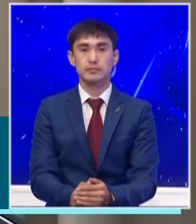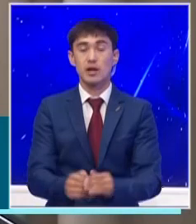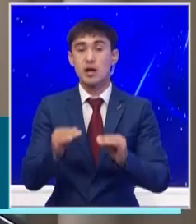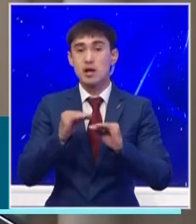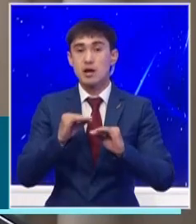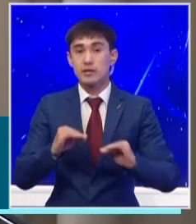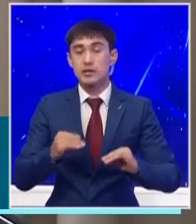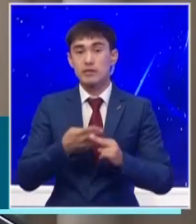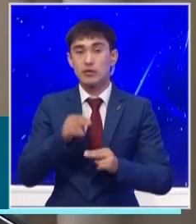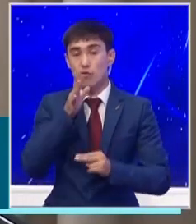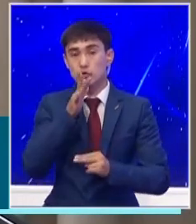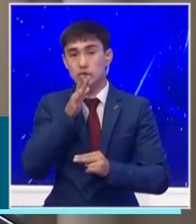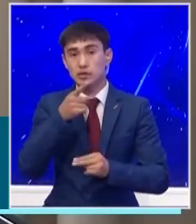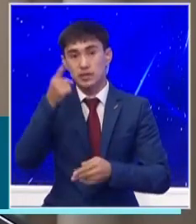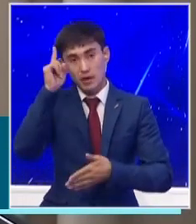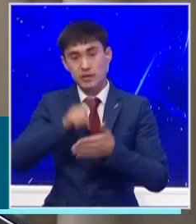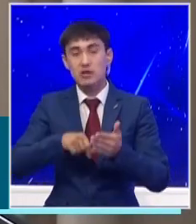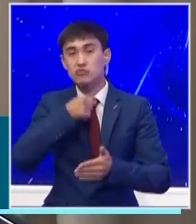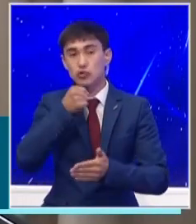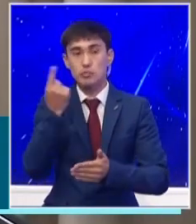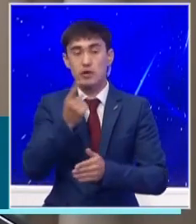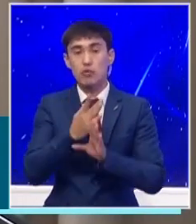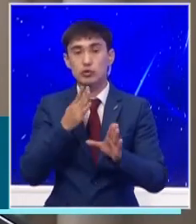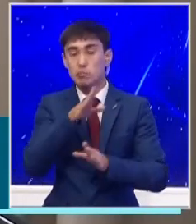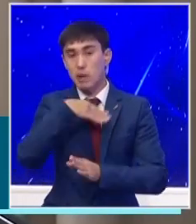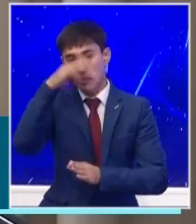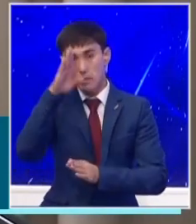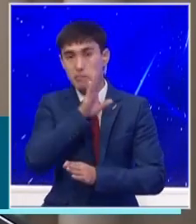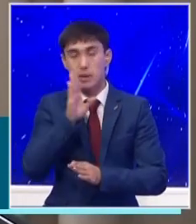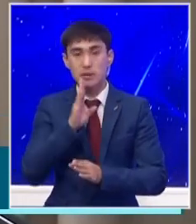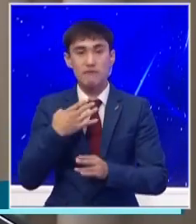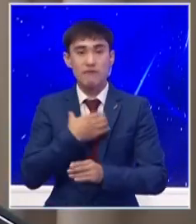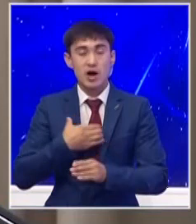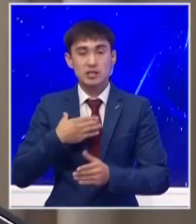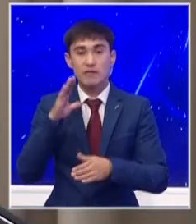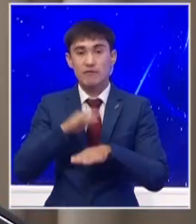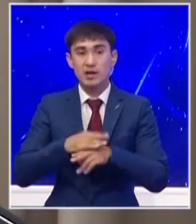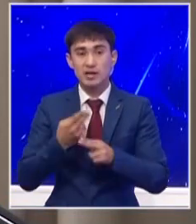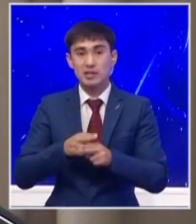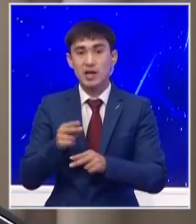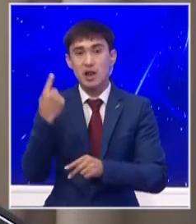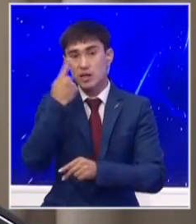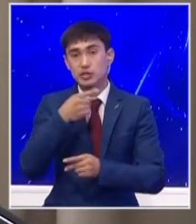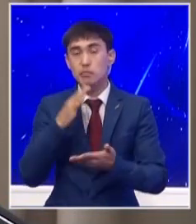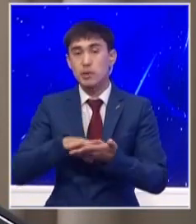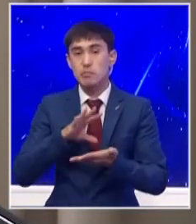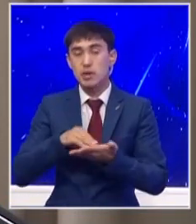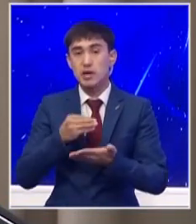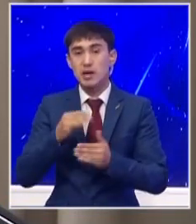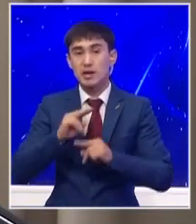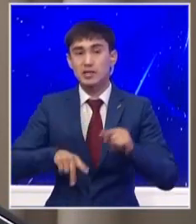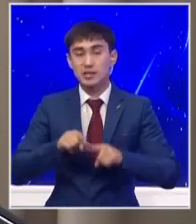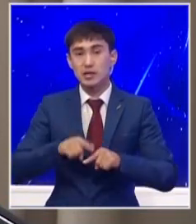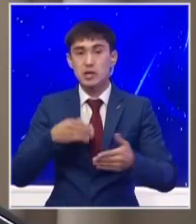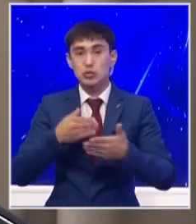Дети в этом возрасте очень доверяют взрослым, в первую очередь папе и маме. Поэтому немаловажным фактором здесь является личный пример родителей. Если